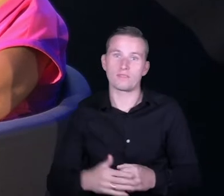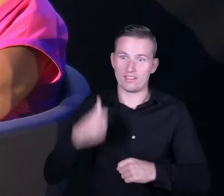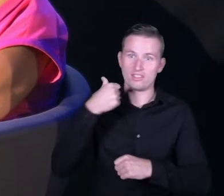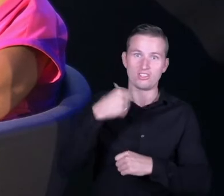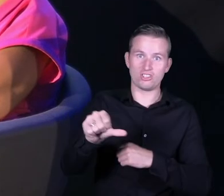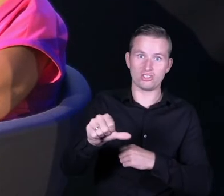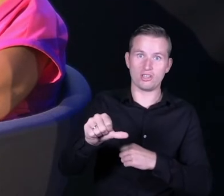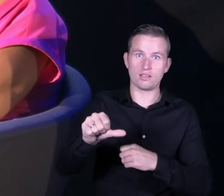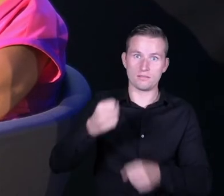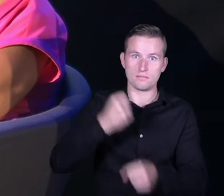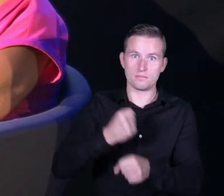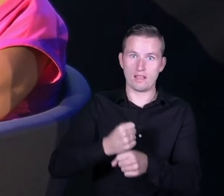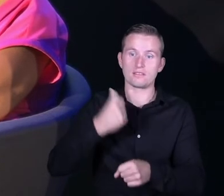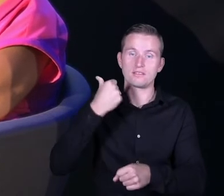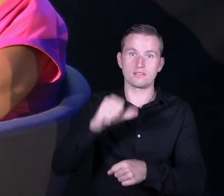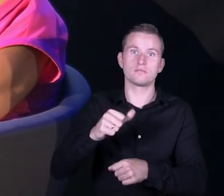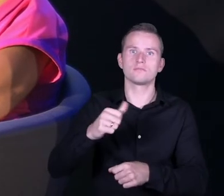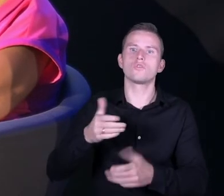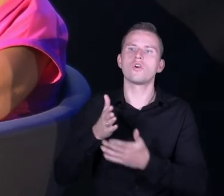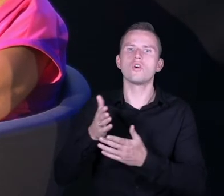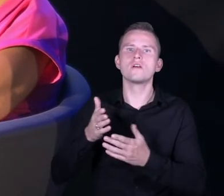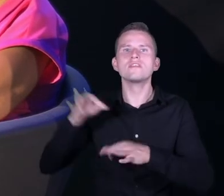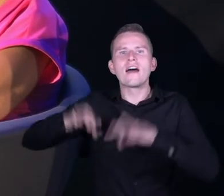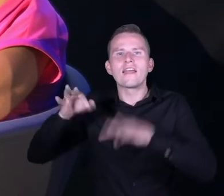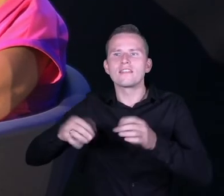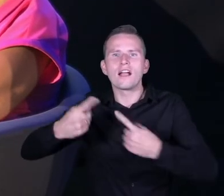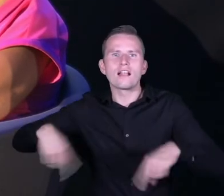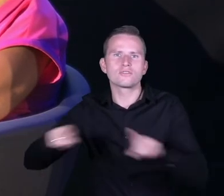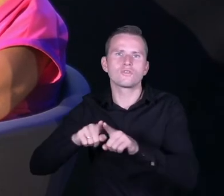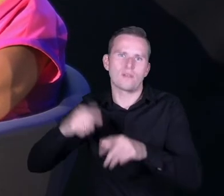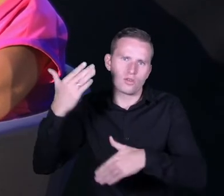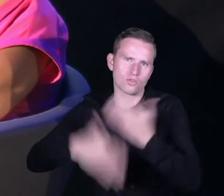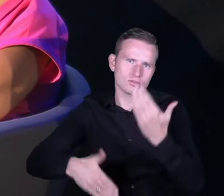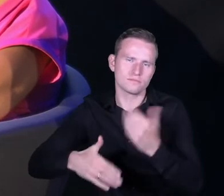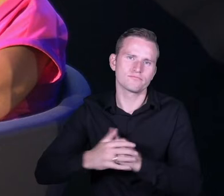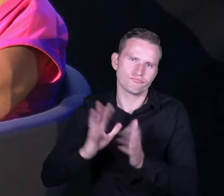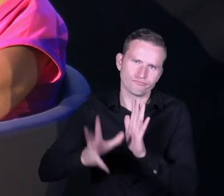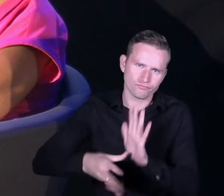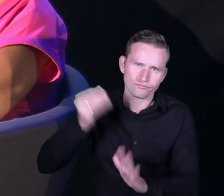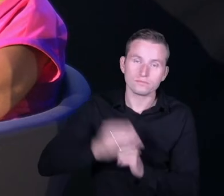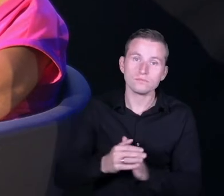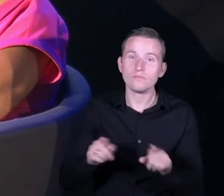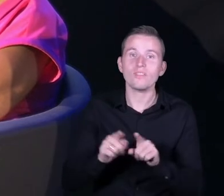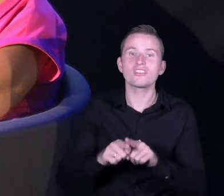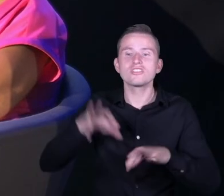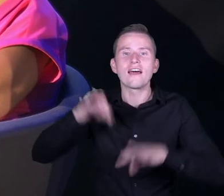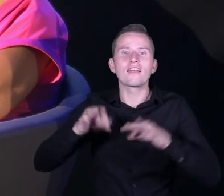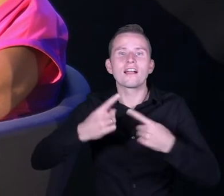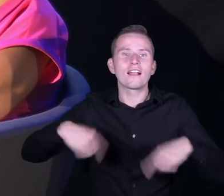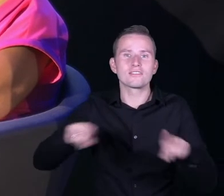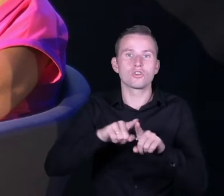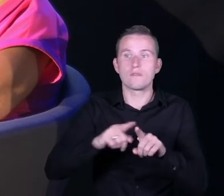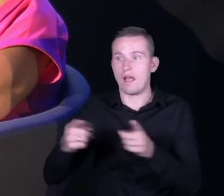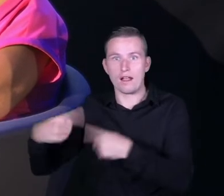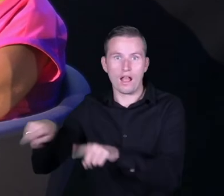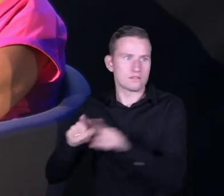klasowa podsumowująca. Takie narady klasowe też odbywają się w przestrzeni między klasami, czy też nawet debaty,